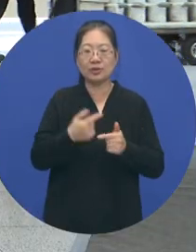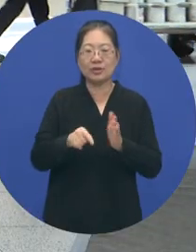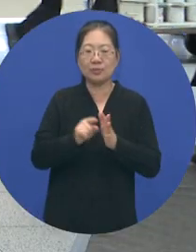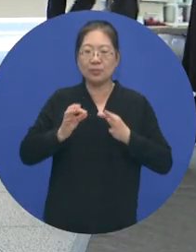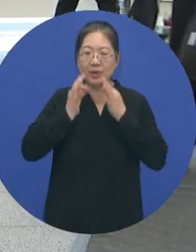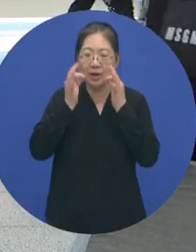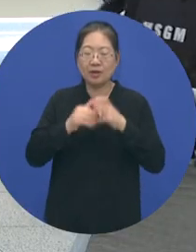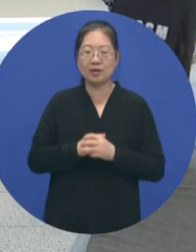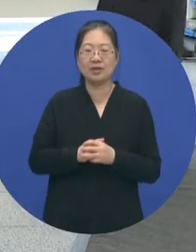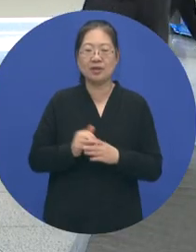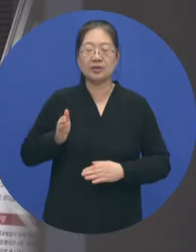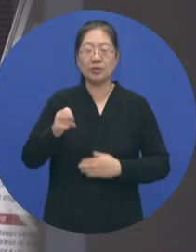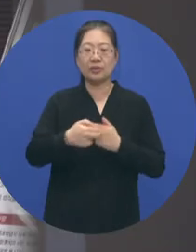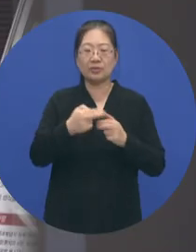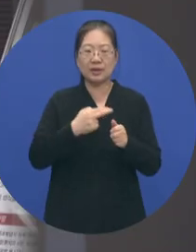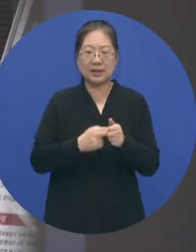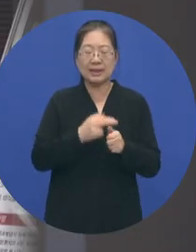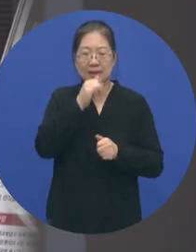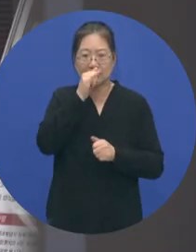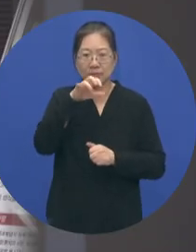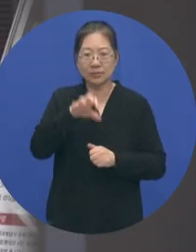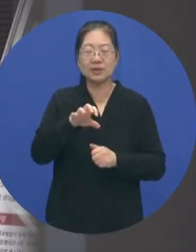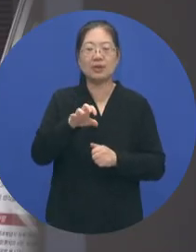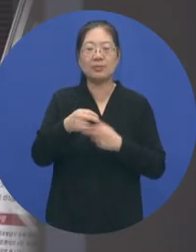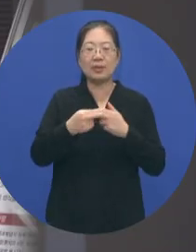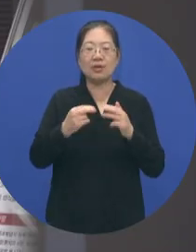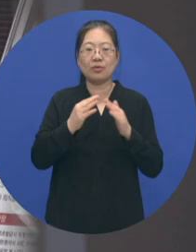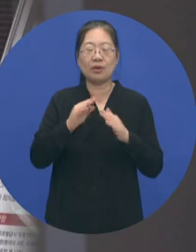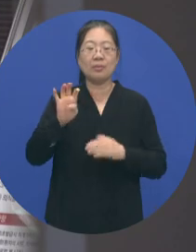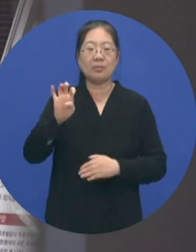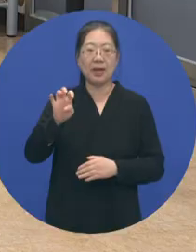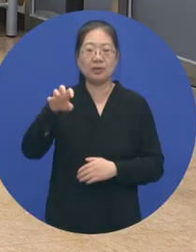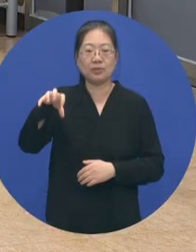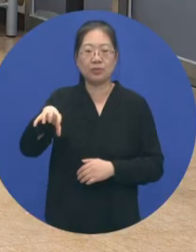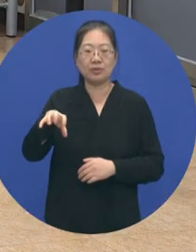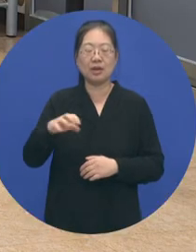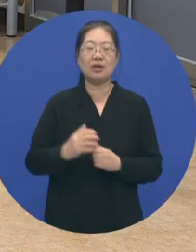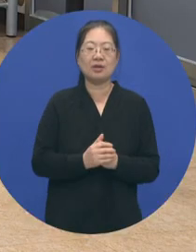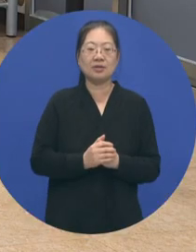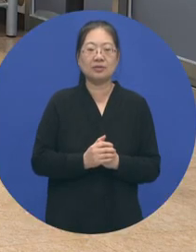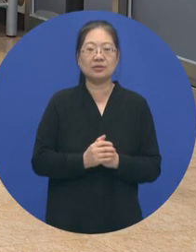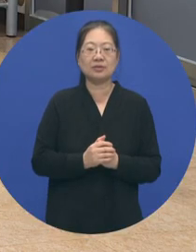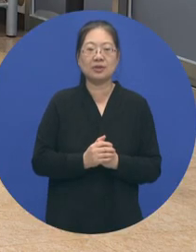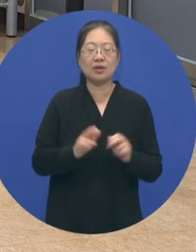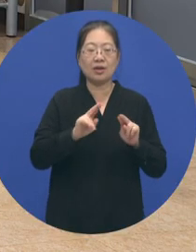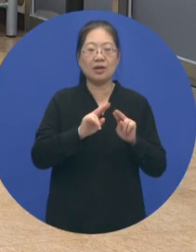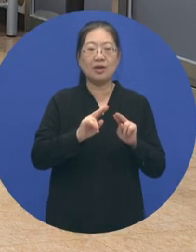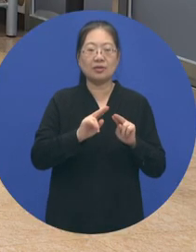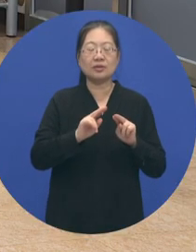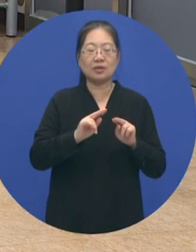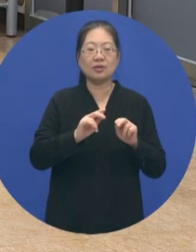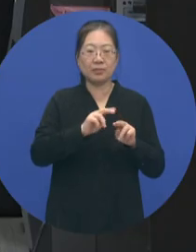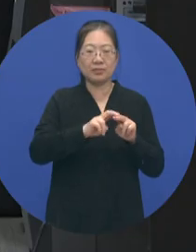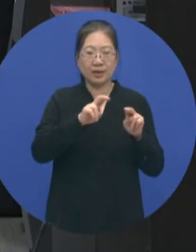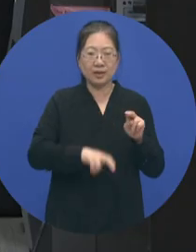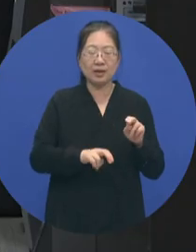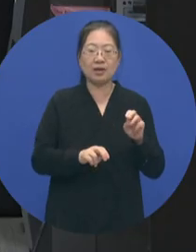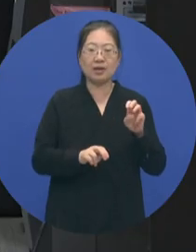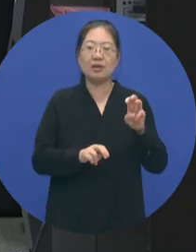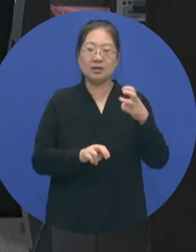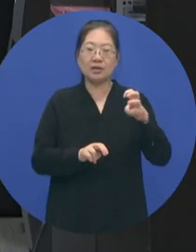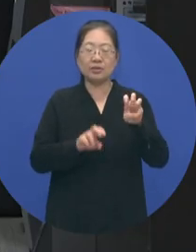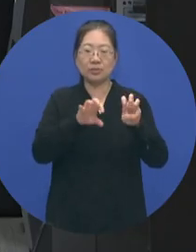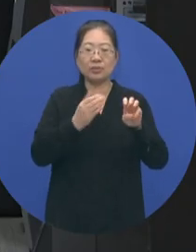경기도 내 전공의 수련 병원은 40곳. 이 가운데 현재 의사 집단 행동에 참여하고 있는 병원은 30곳이 넘고 전공의는